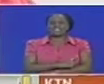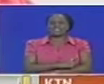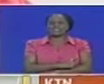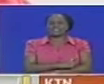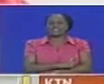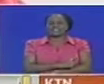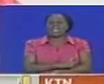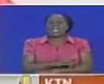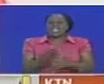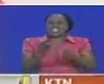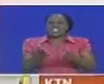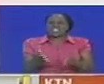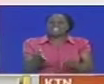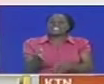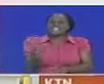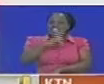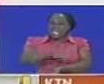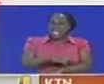This is a no-smiling day.